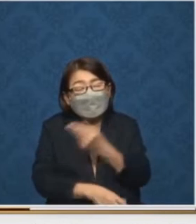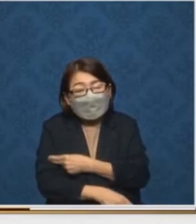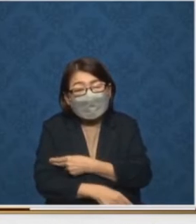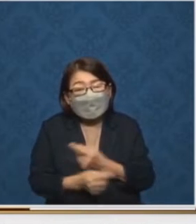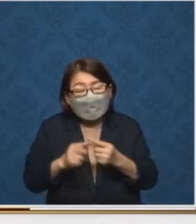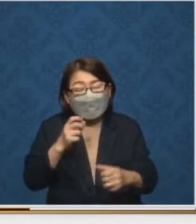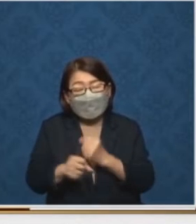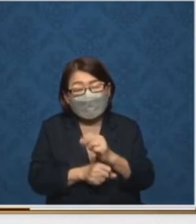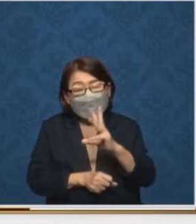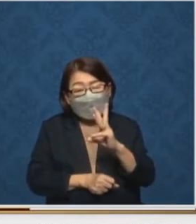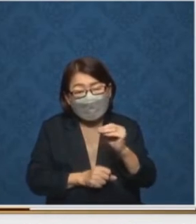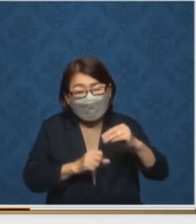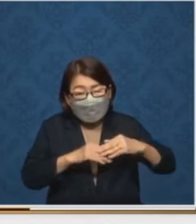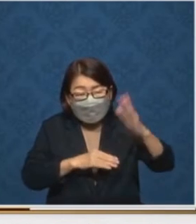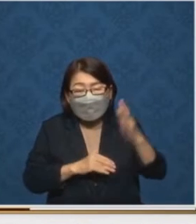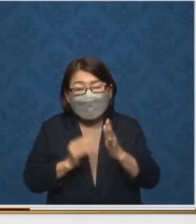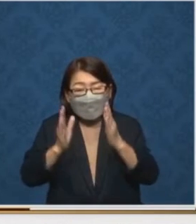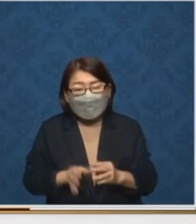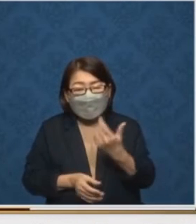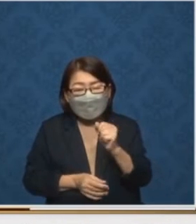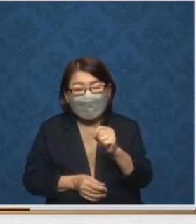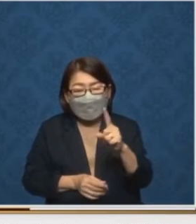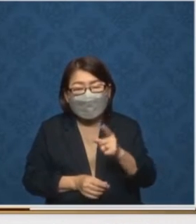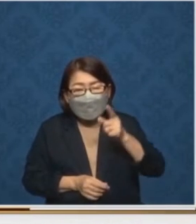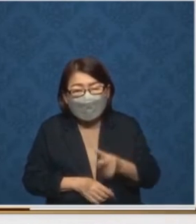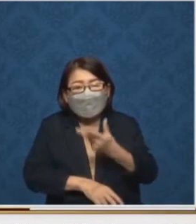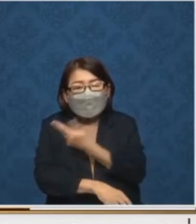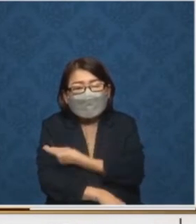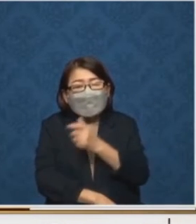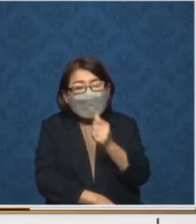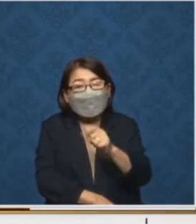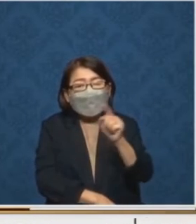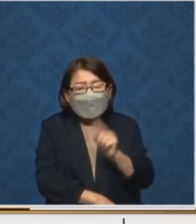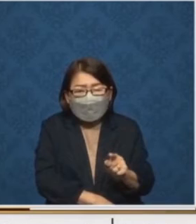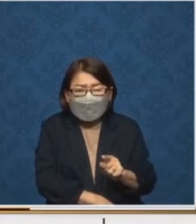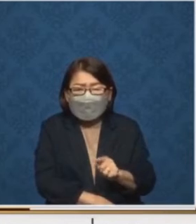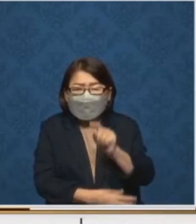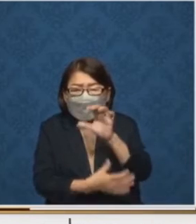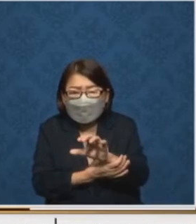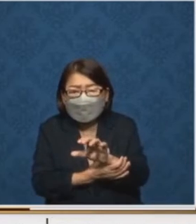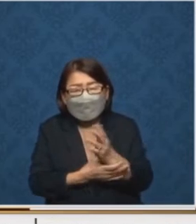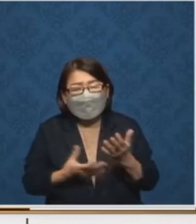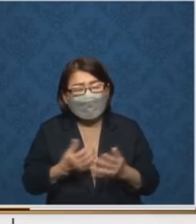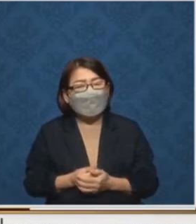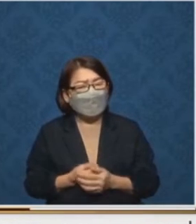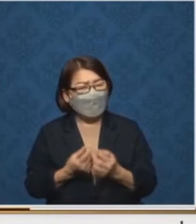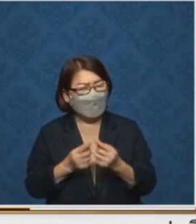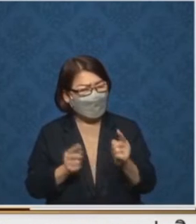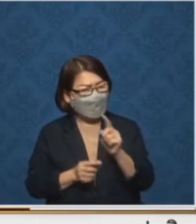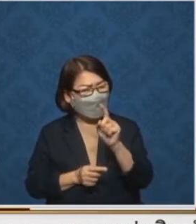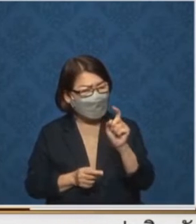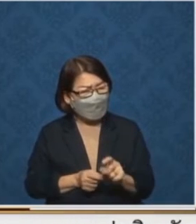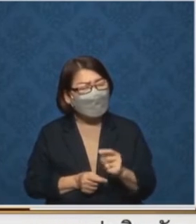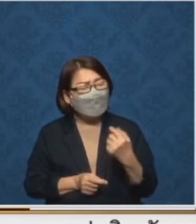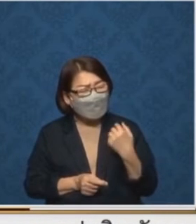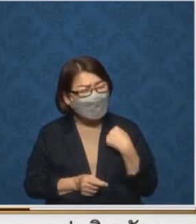หน้าอย่างไรแต่ผมจะบอกวาผมขอต่อว่าทำไมวันนั้นองคารอน